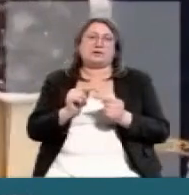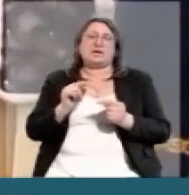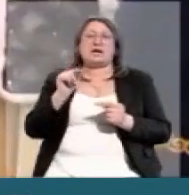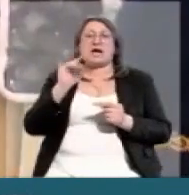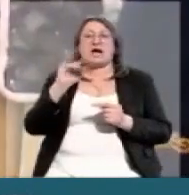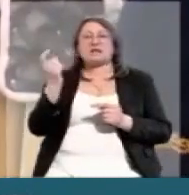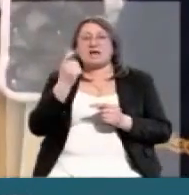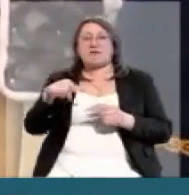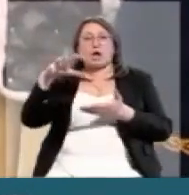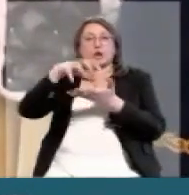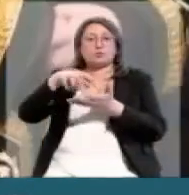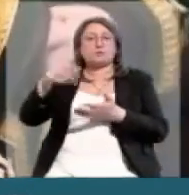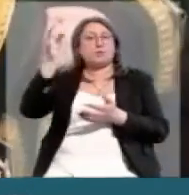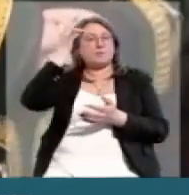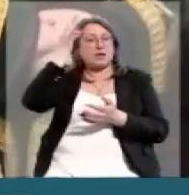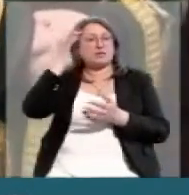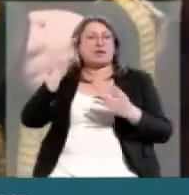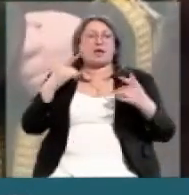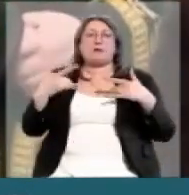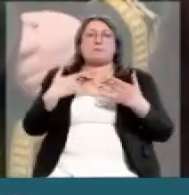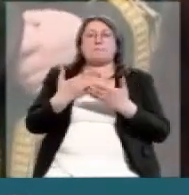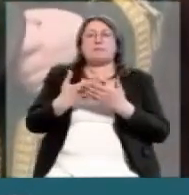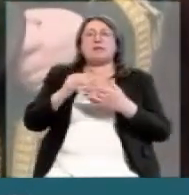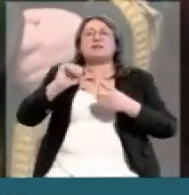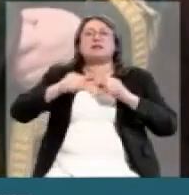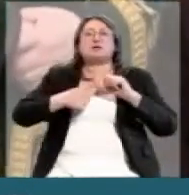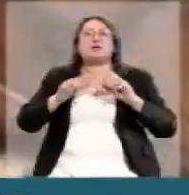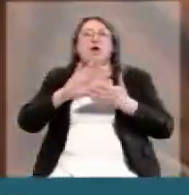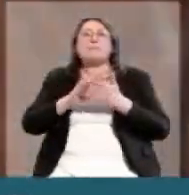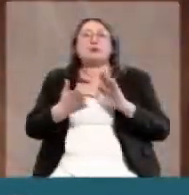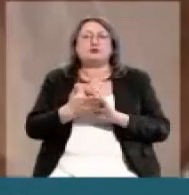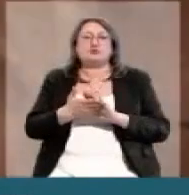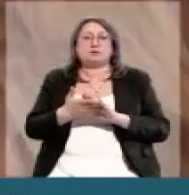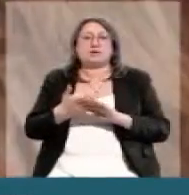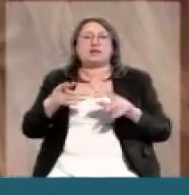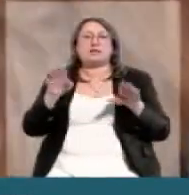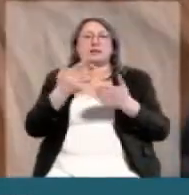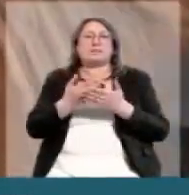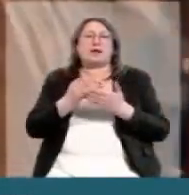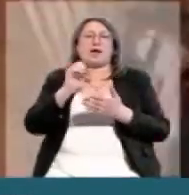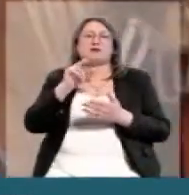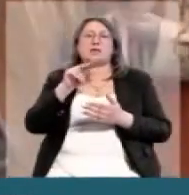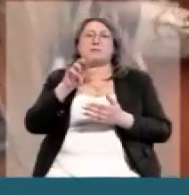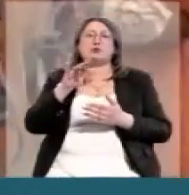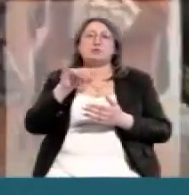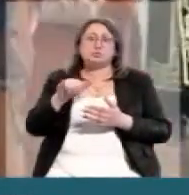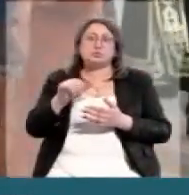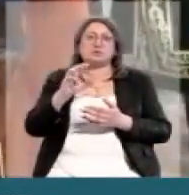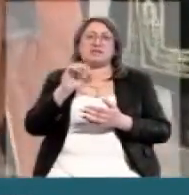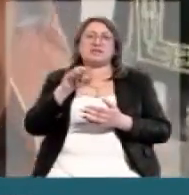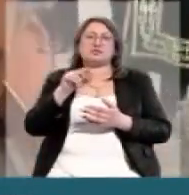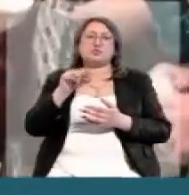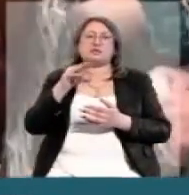временем хозяева юрт вспоминали и инсценировали традиционные обычаи и обряды, такие как аткамынгызу, тусалкесу